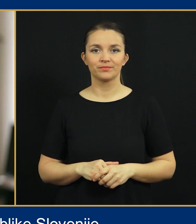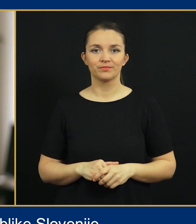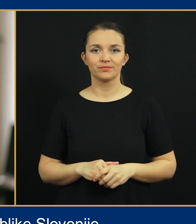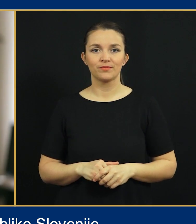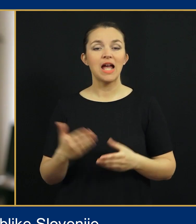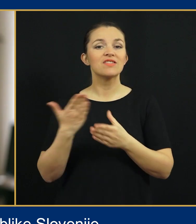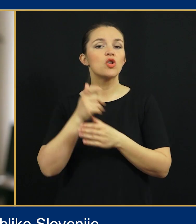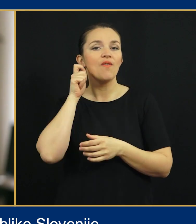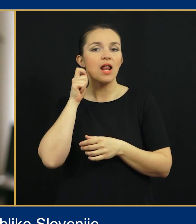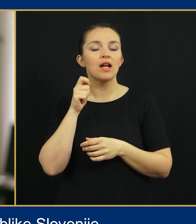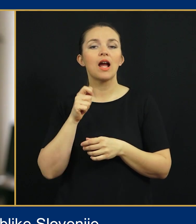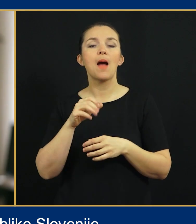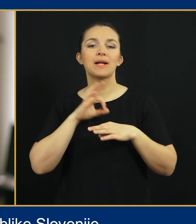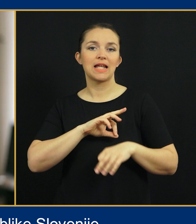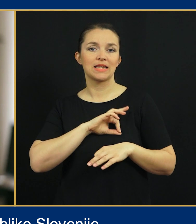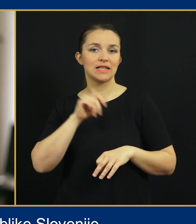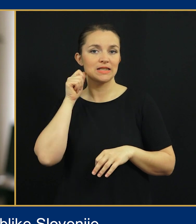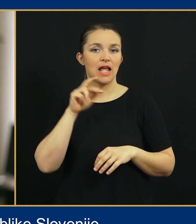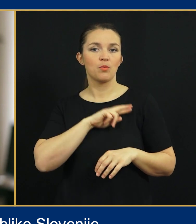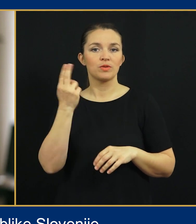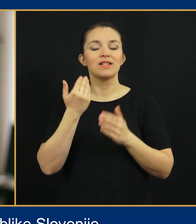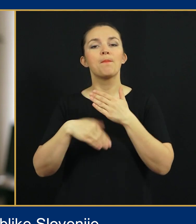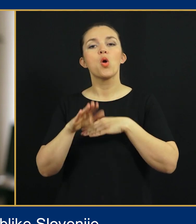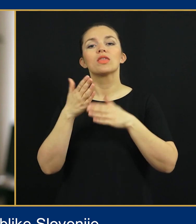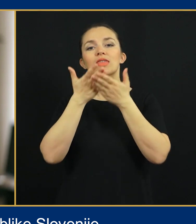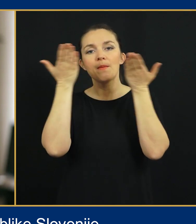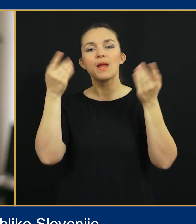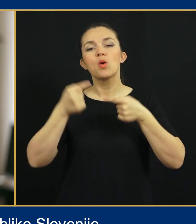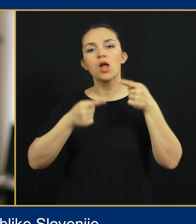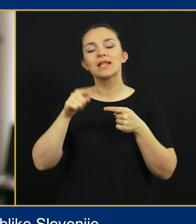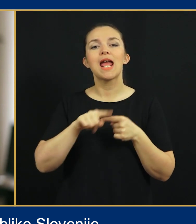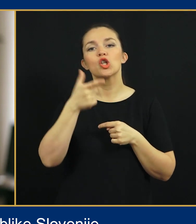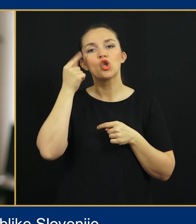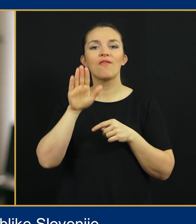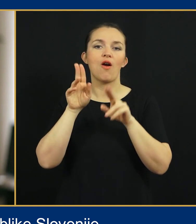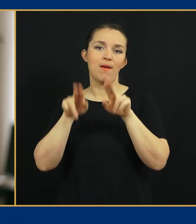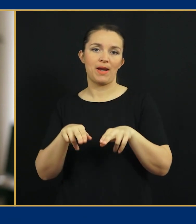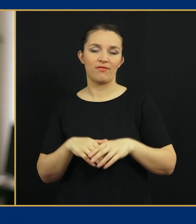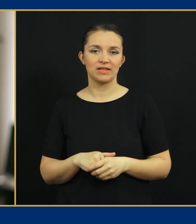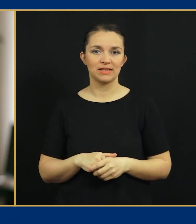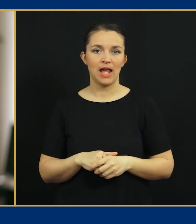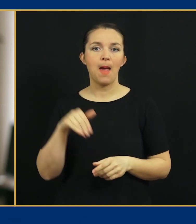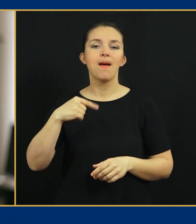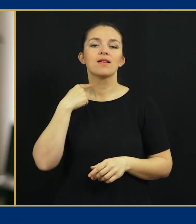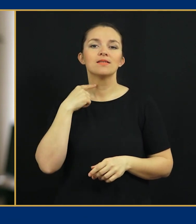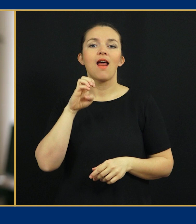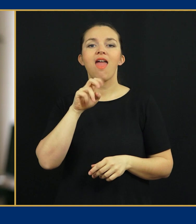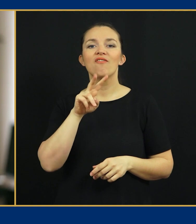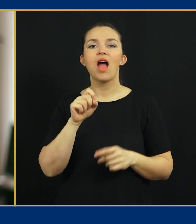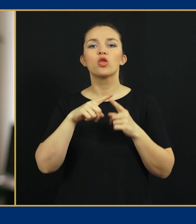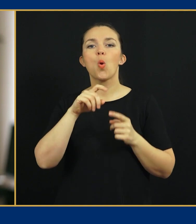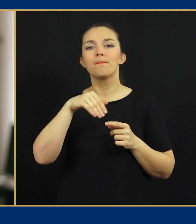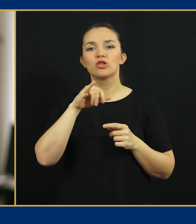Svetovalka predsednice Republike Slovenije za podnebne politike in človekove pravice Magistra Eva